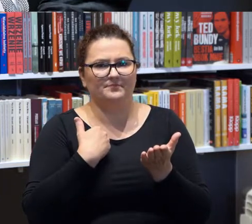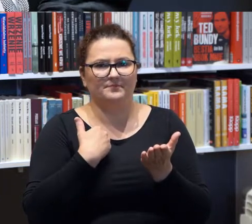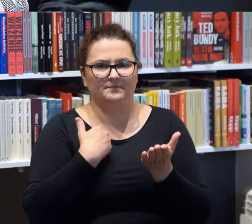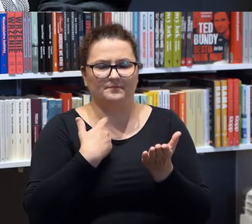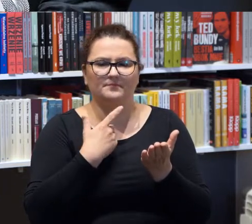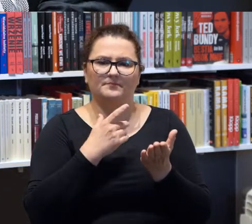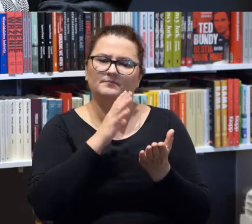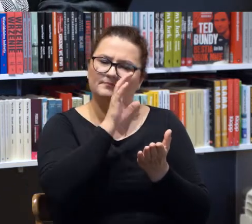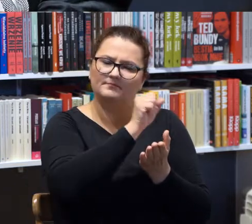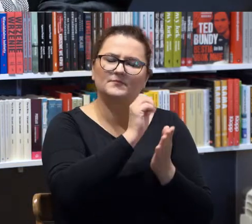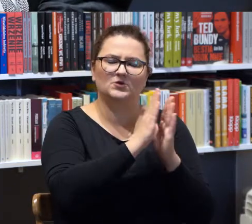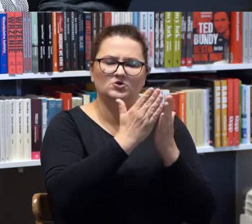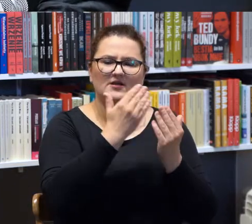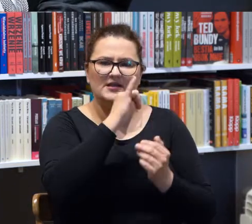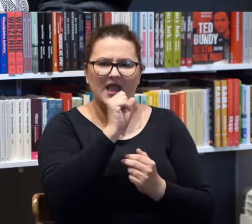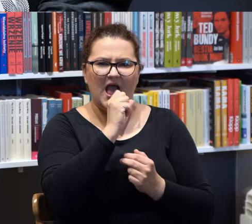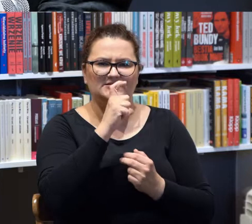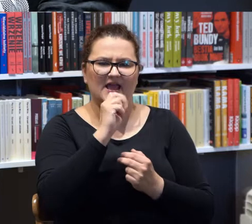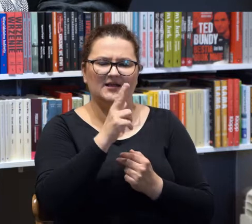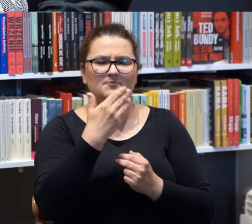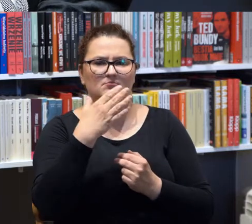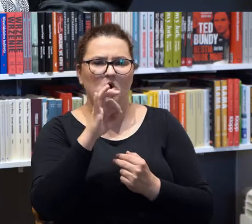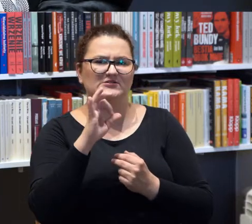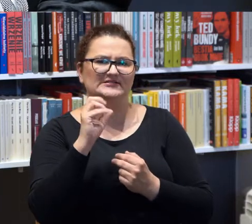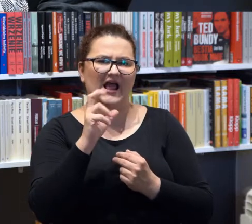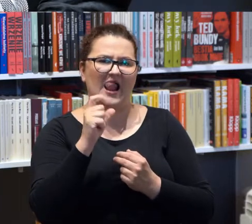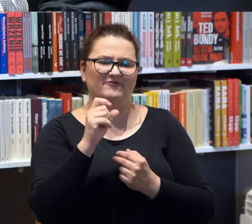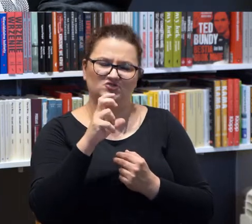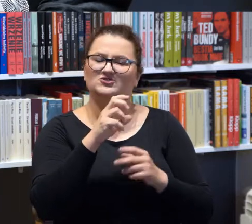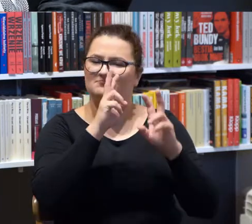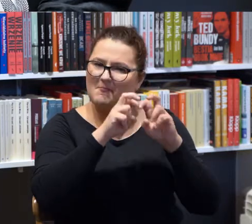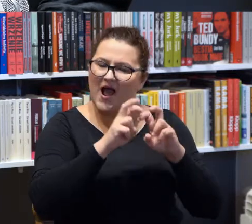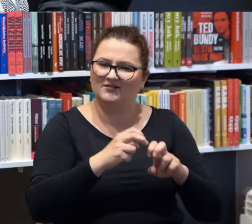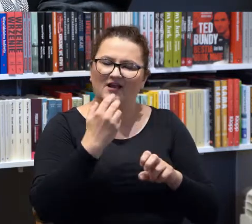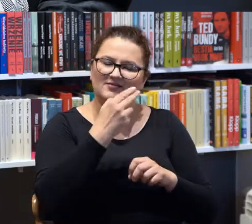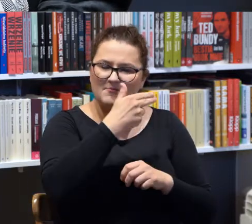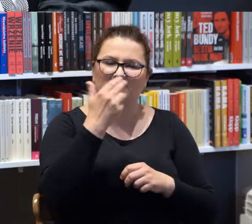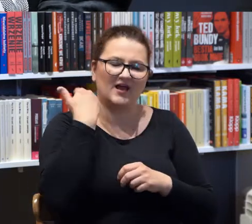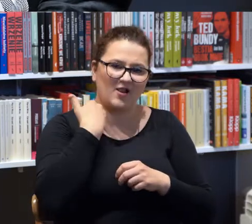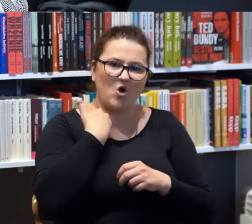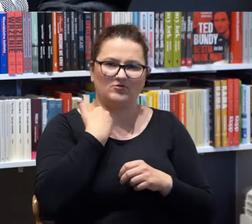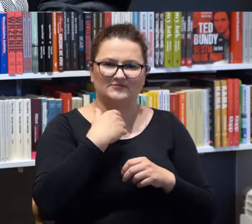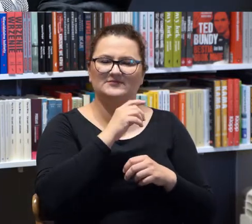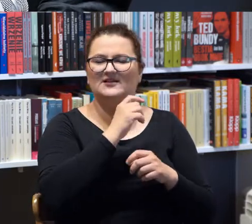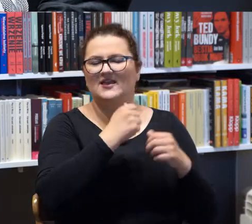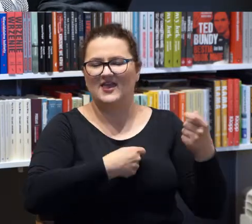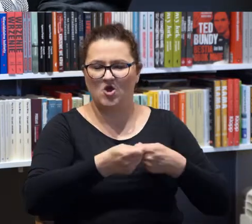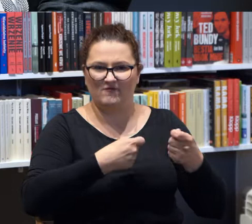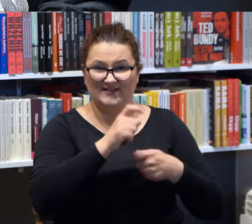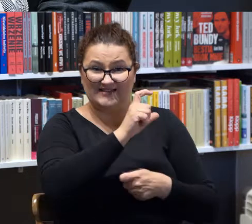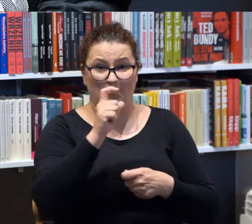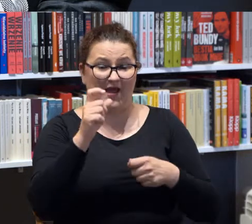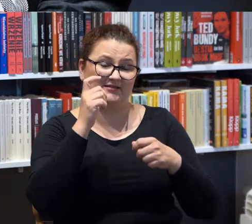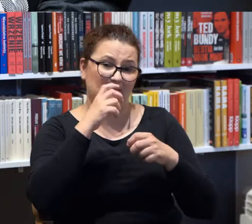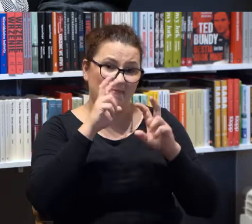na książki Jacka Moskalewicza. To jest taki badacz picia, kierownik Zakładu Badań nad Alkoholizmem. I on